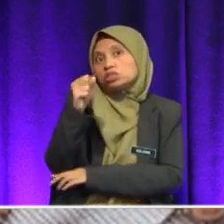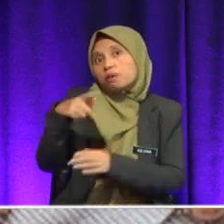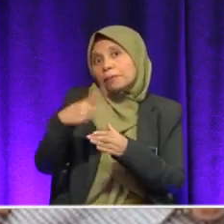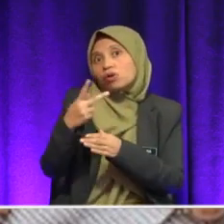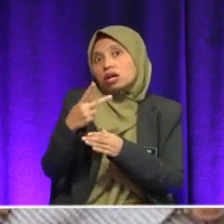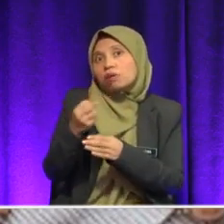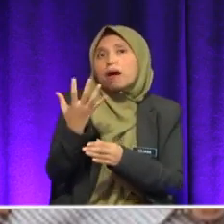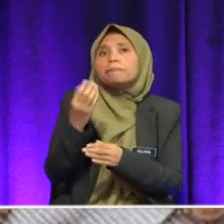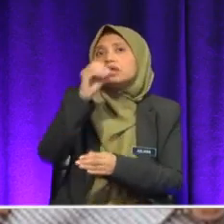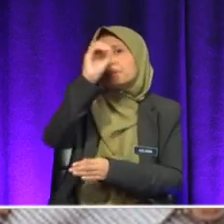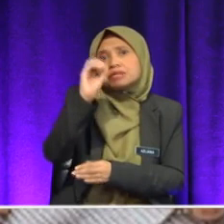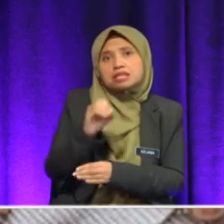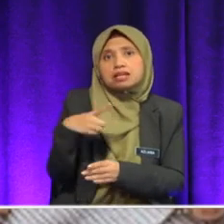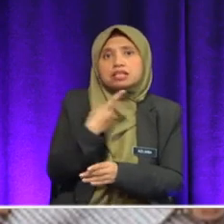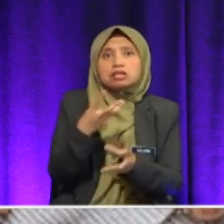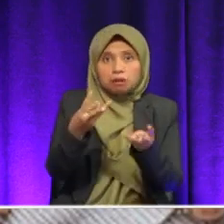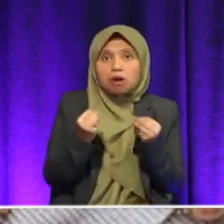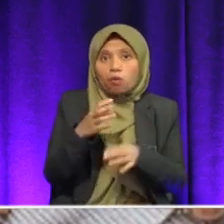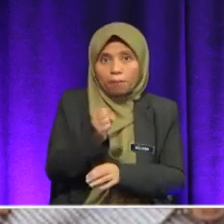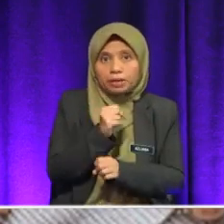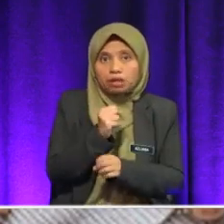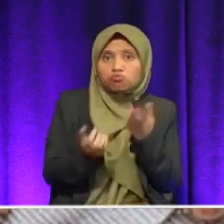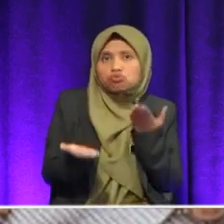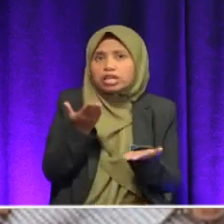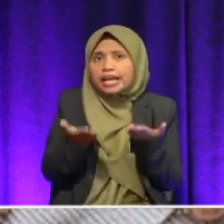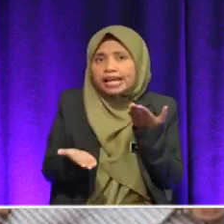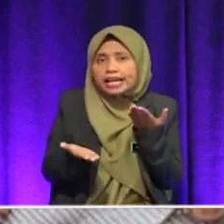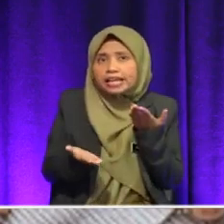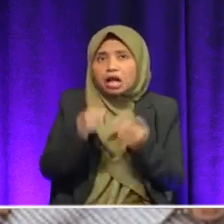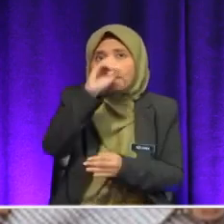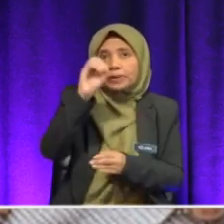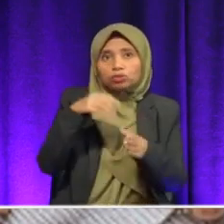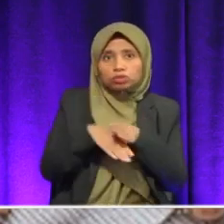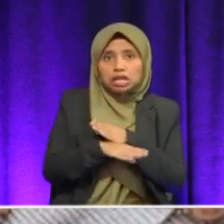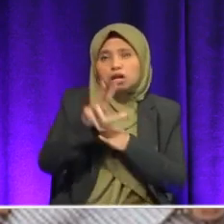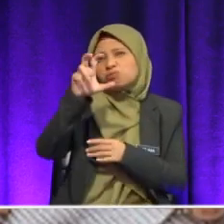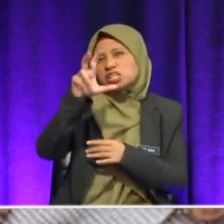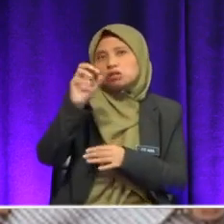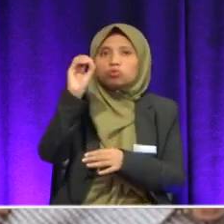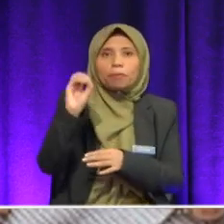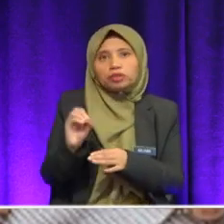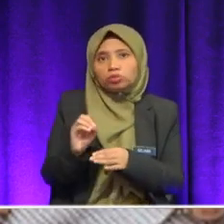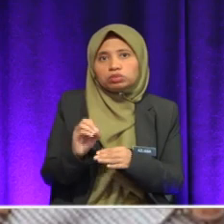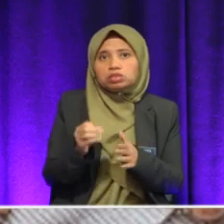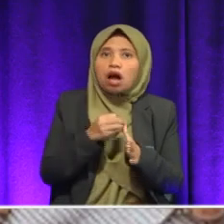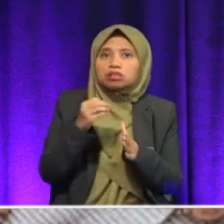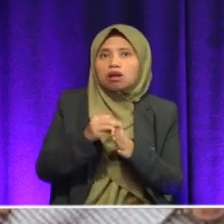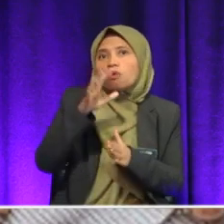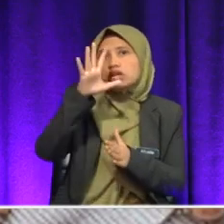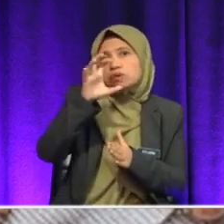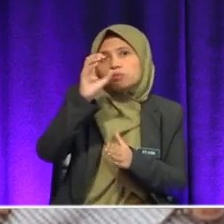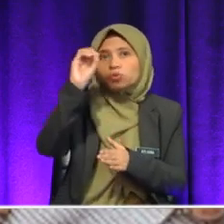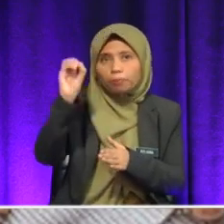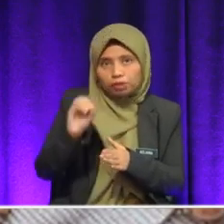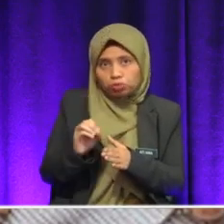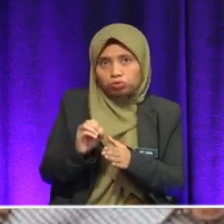berapa persen oke mungkin dalam 30 jadi bergantung